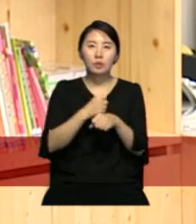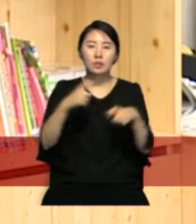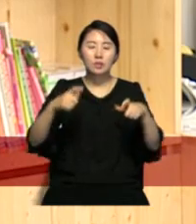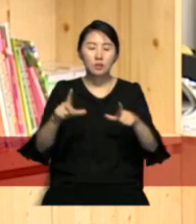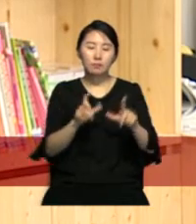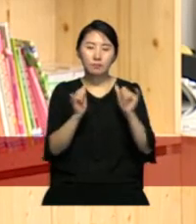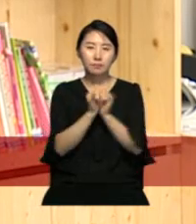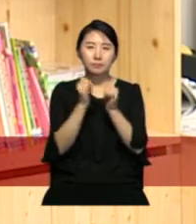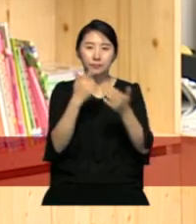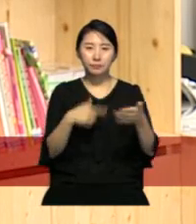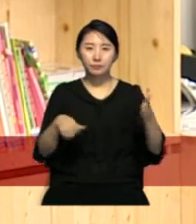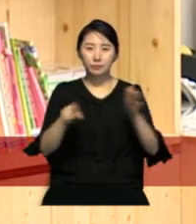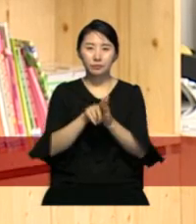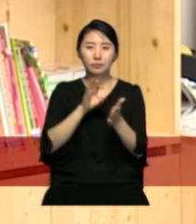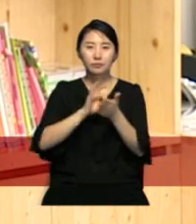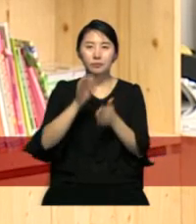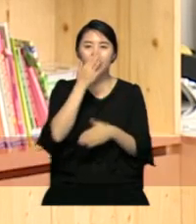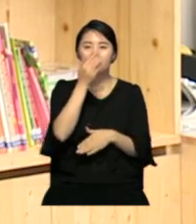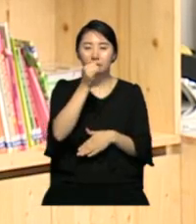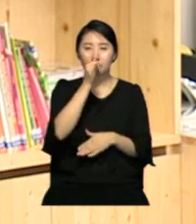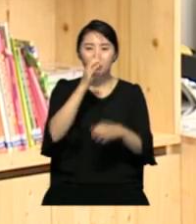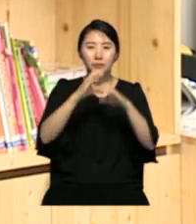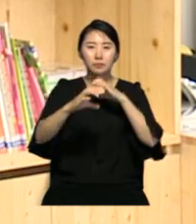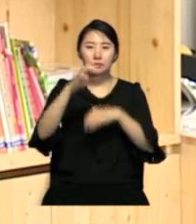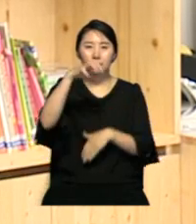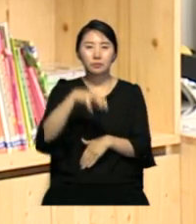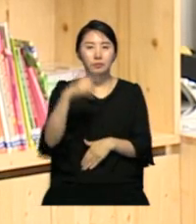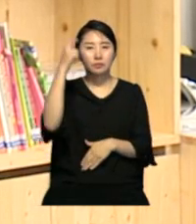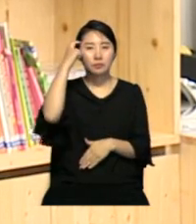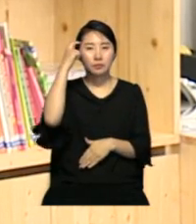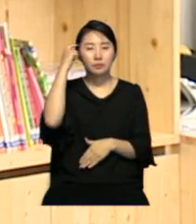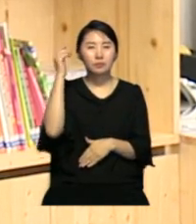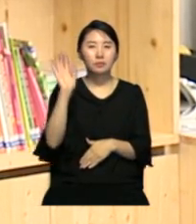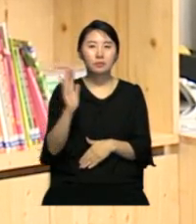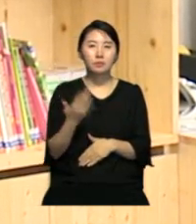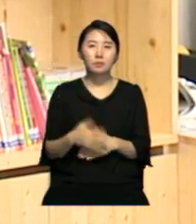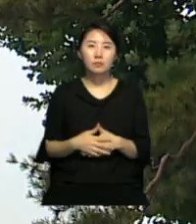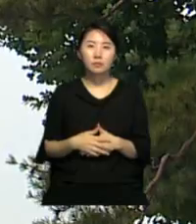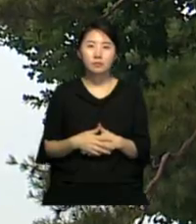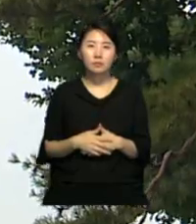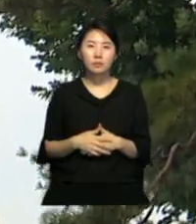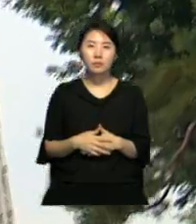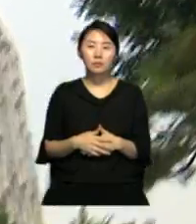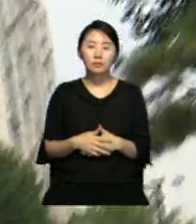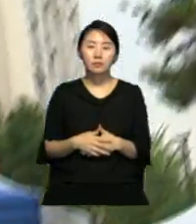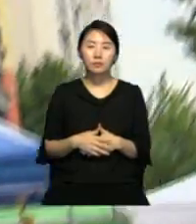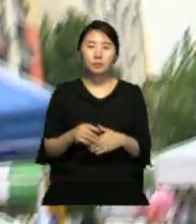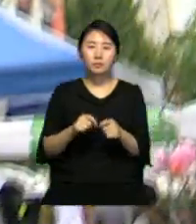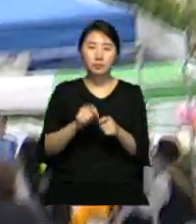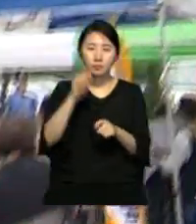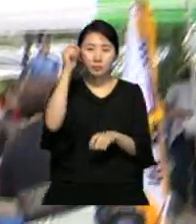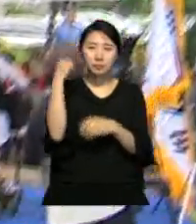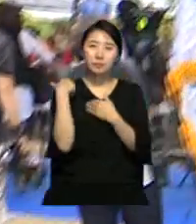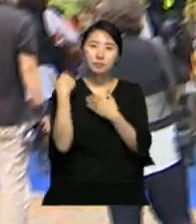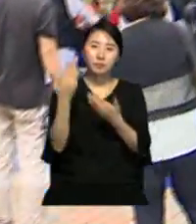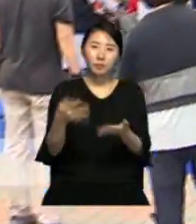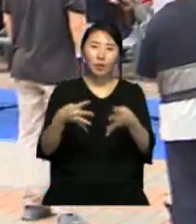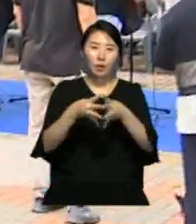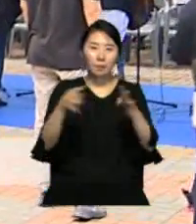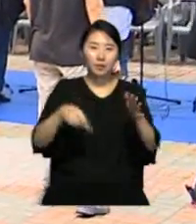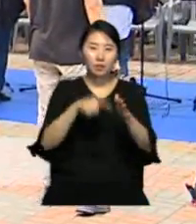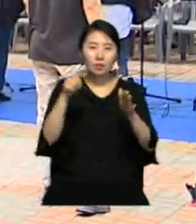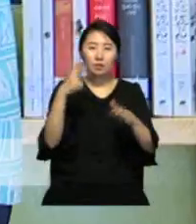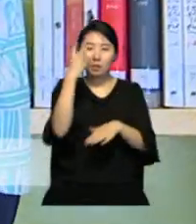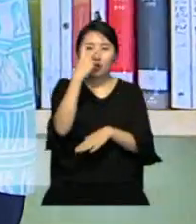지역의 주민들을 위해서 사용할 수 있는 소통의 공간이라고 생각하시면 될 것 같아요. 오랜 시간 방치된 아파트